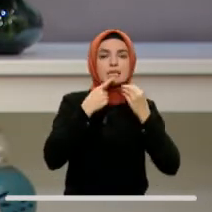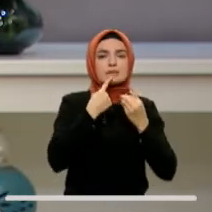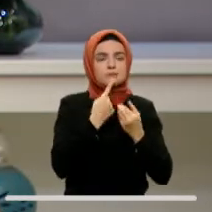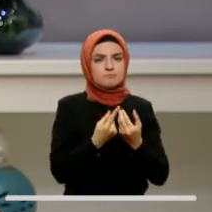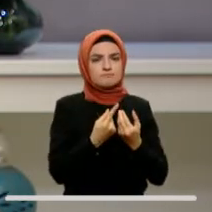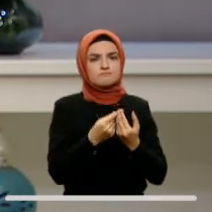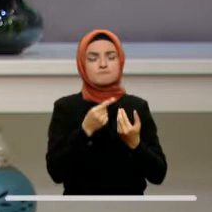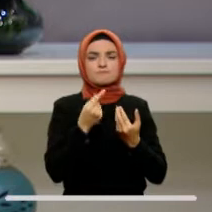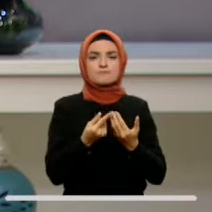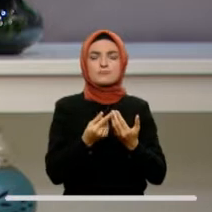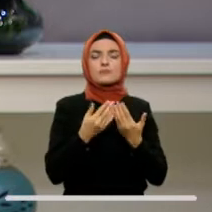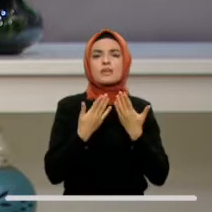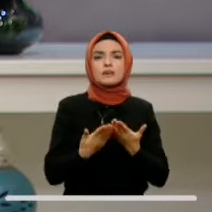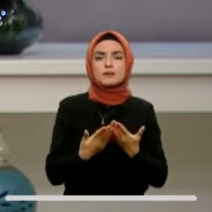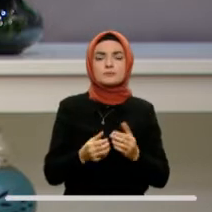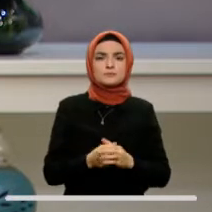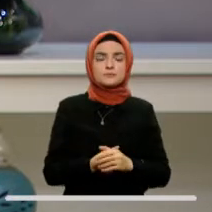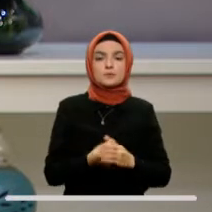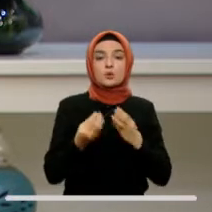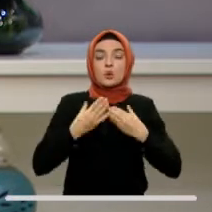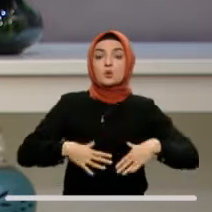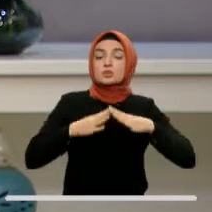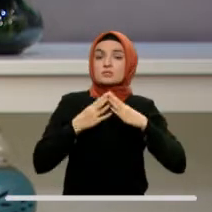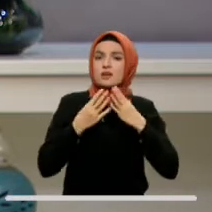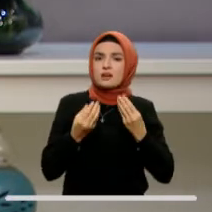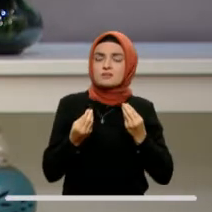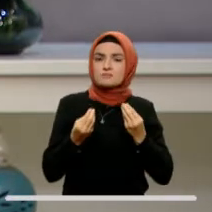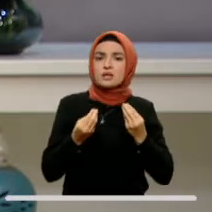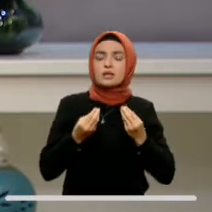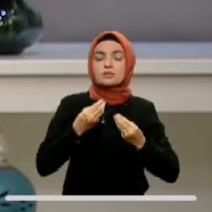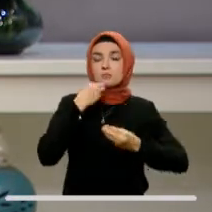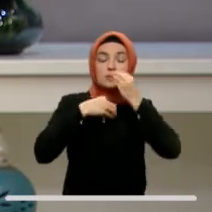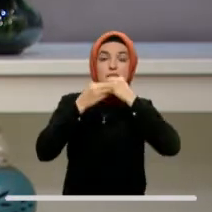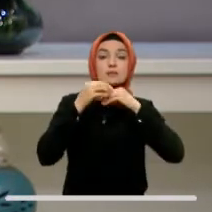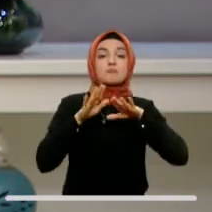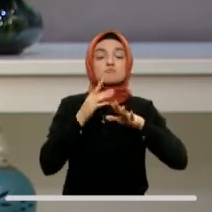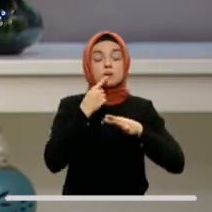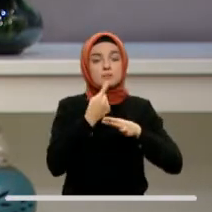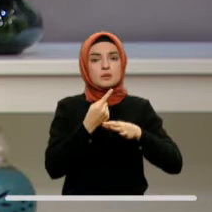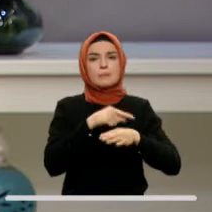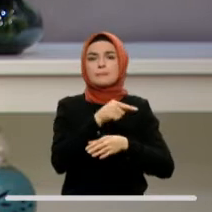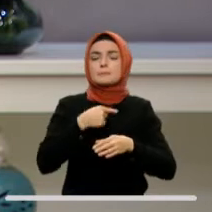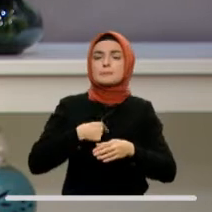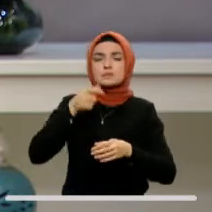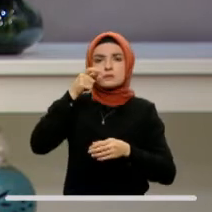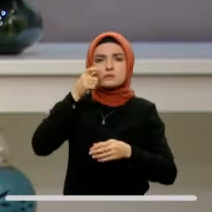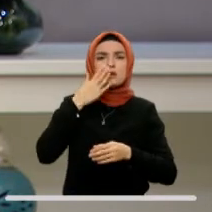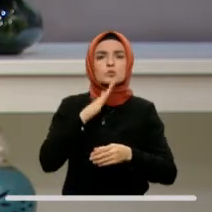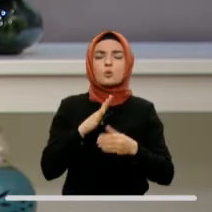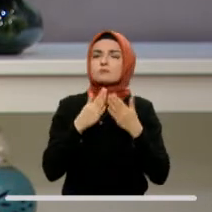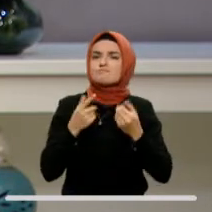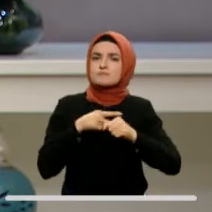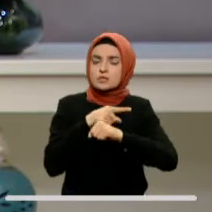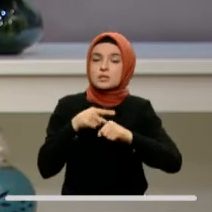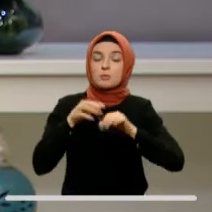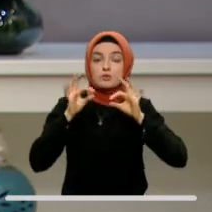İşte ya da işte çok sağlıklı beslenemiyor. Belki biz de aile içerisinde bazı şeylere dikkat etmiyoruz. Ne zaman